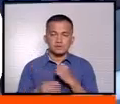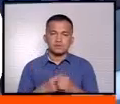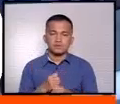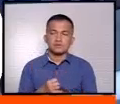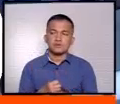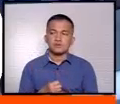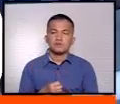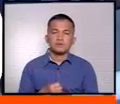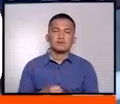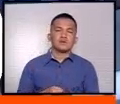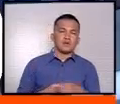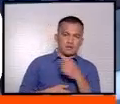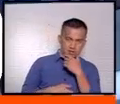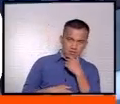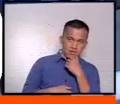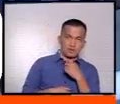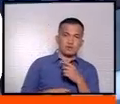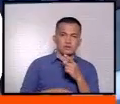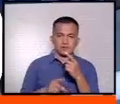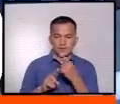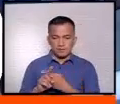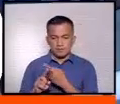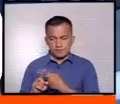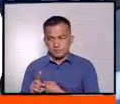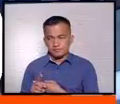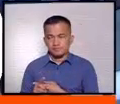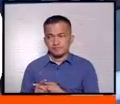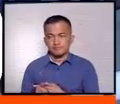8 years. So dapat buwan-buwan,